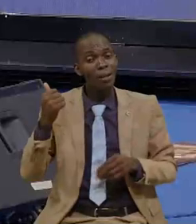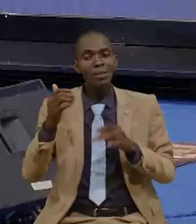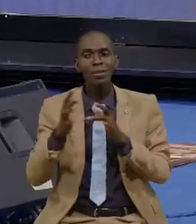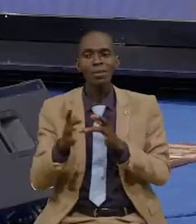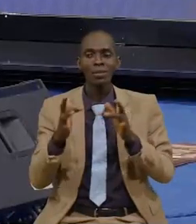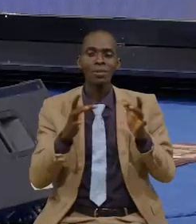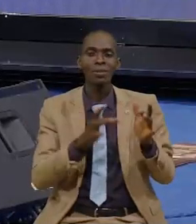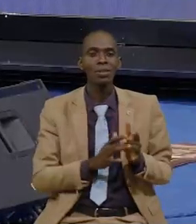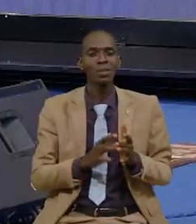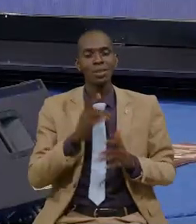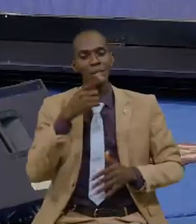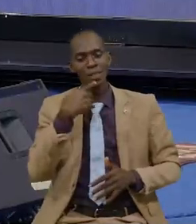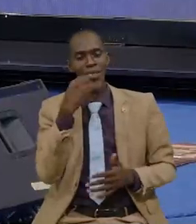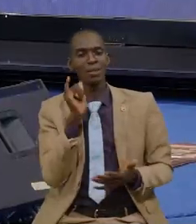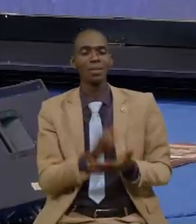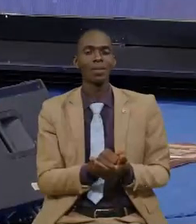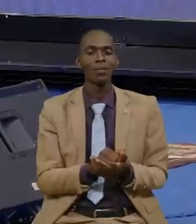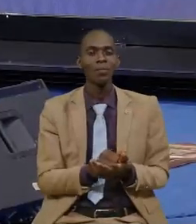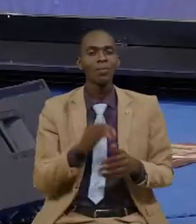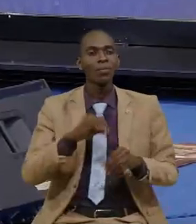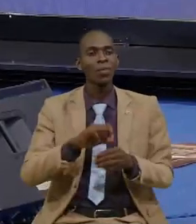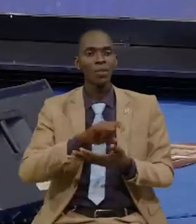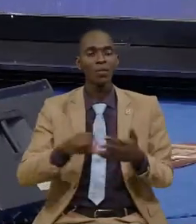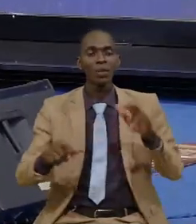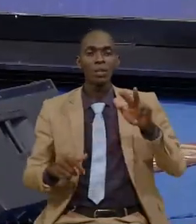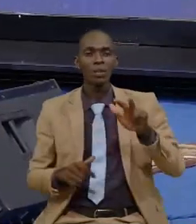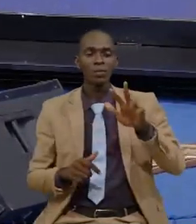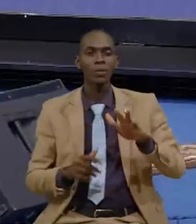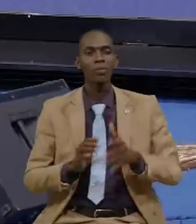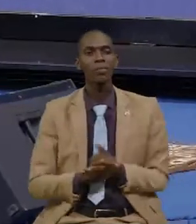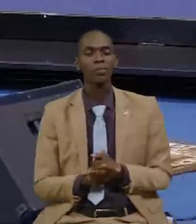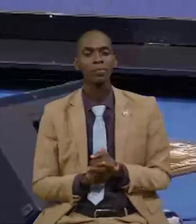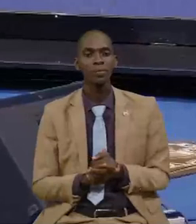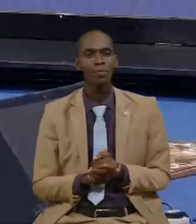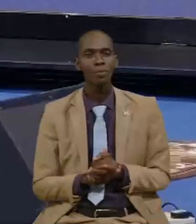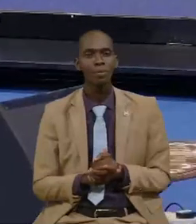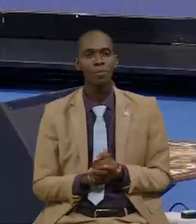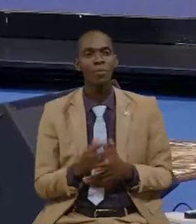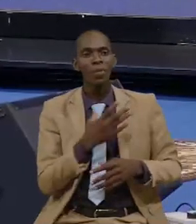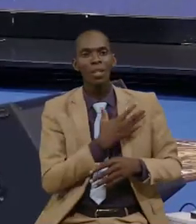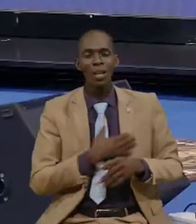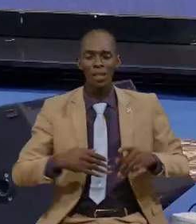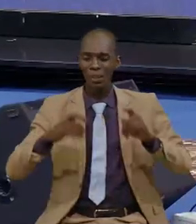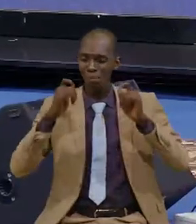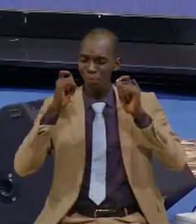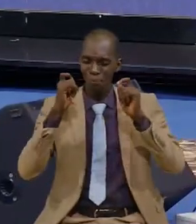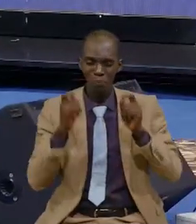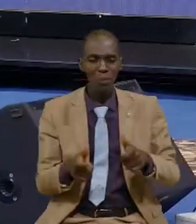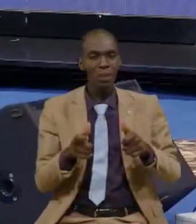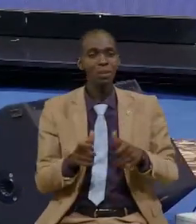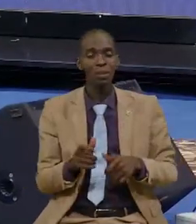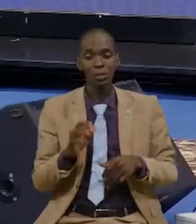que Jésus a dit ainsi. Et le verset 35,